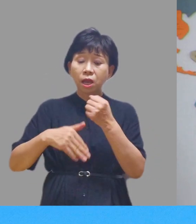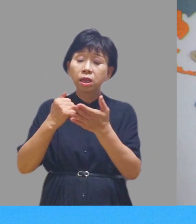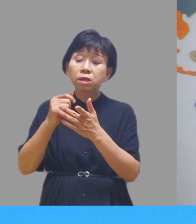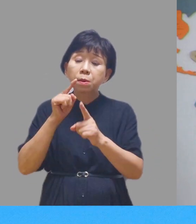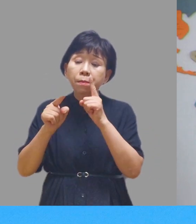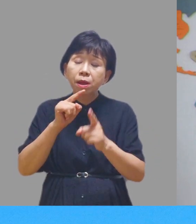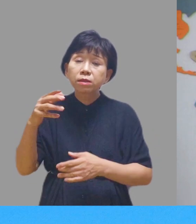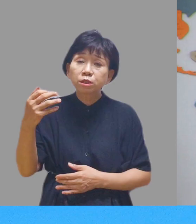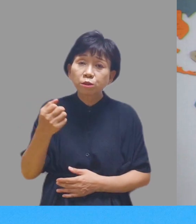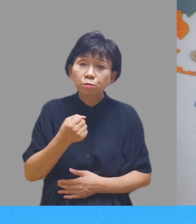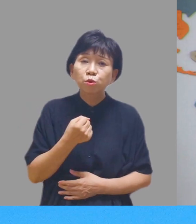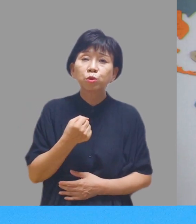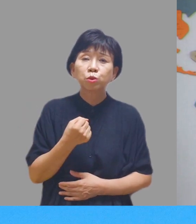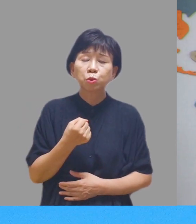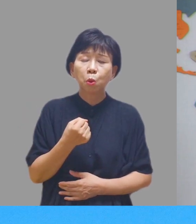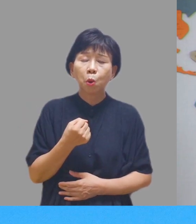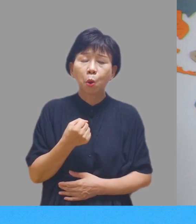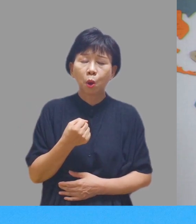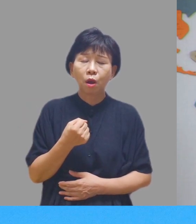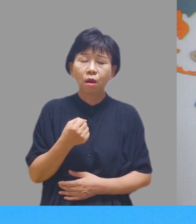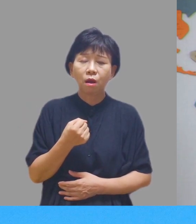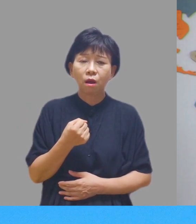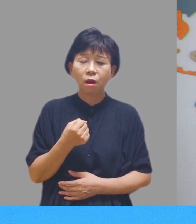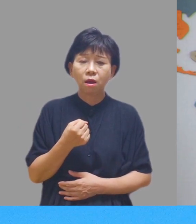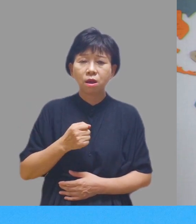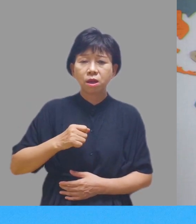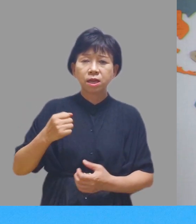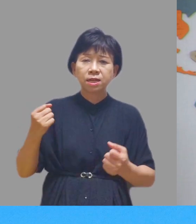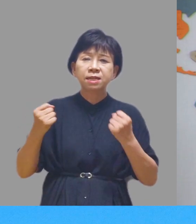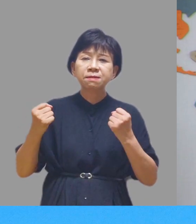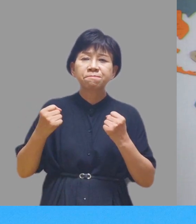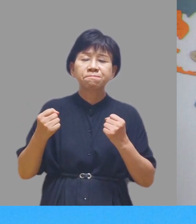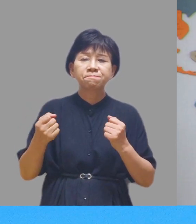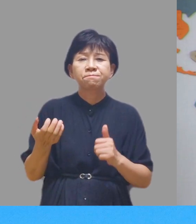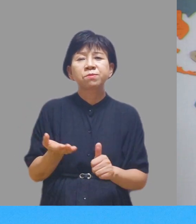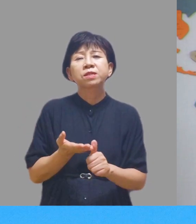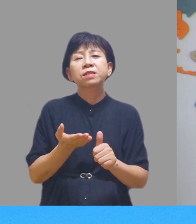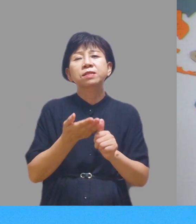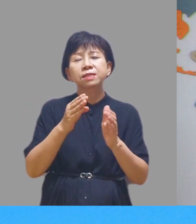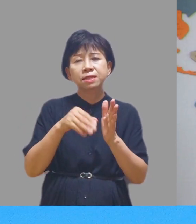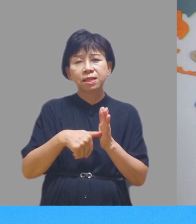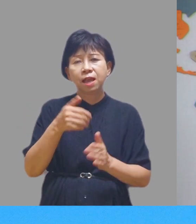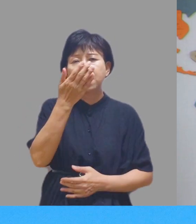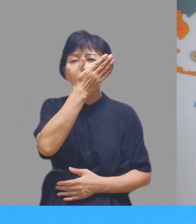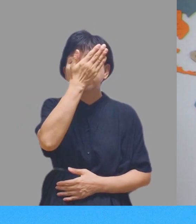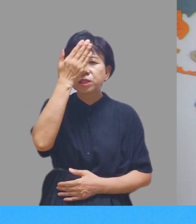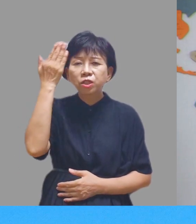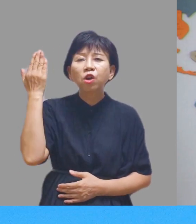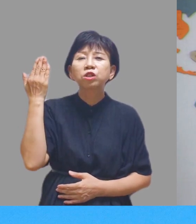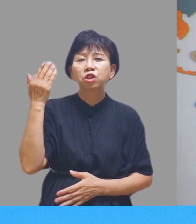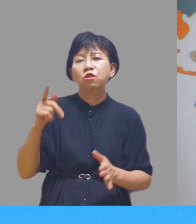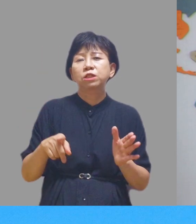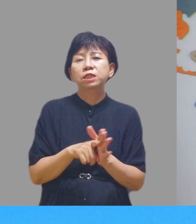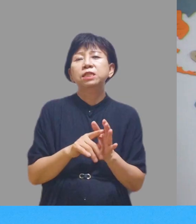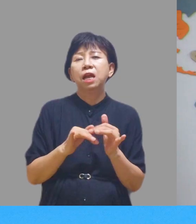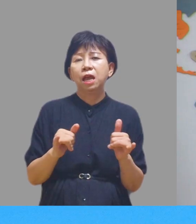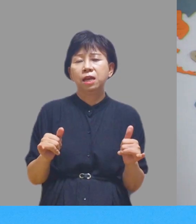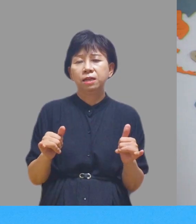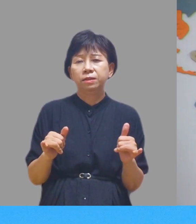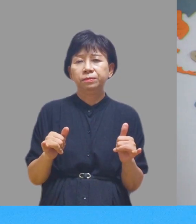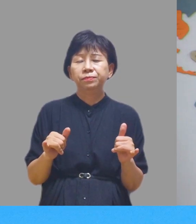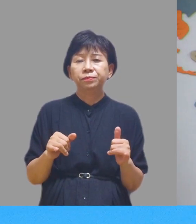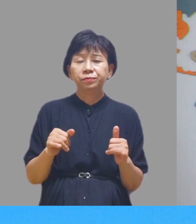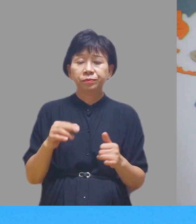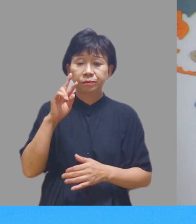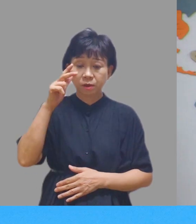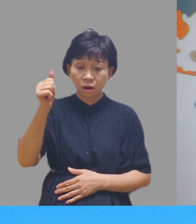사탄의 유혹과 공격 앞에서도 쓰러지지 않는 그 힘을 기르는 때가 청년 신앙의 단계입니다. 사도